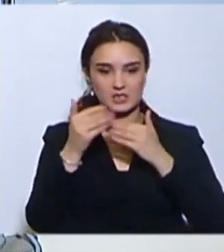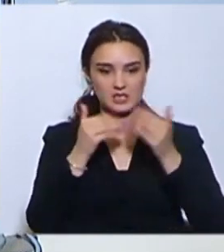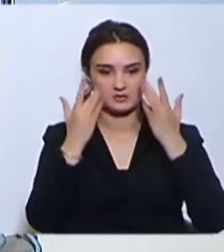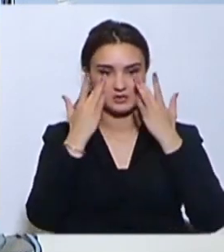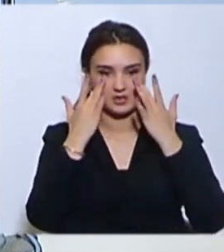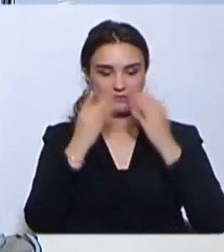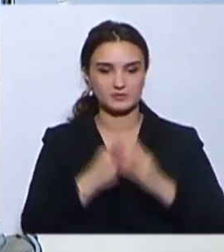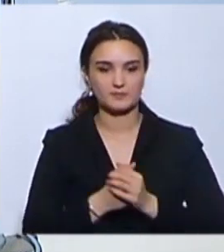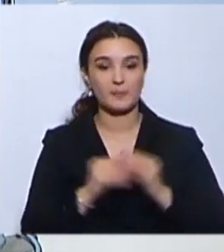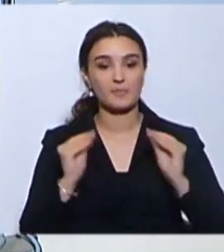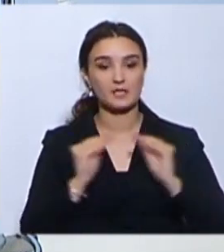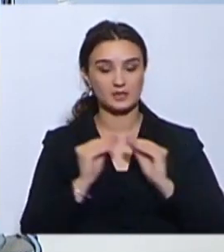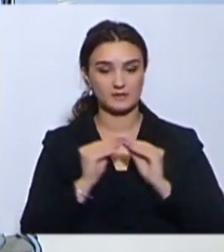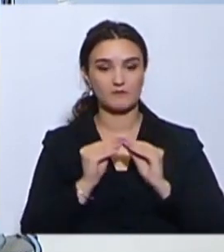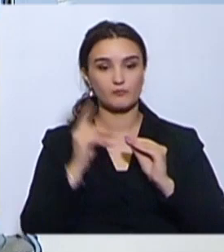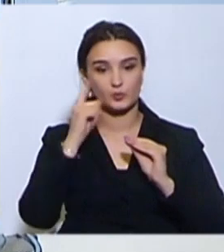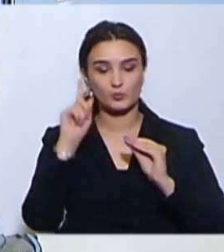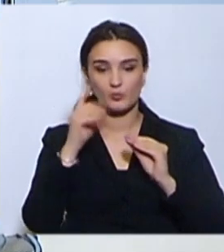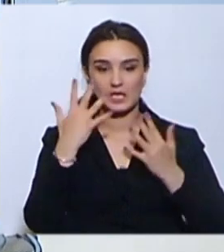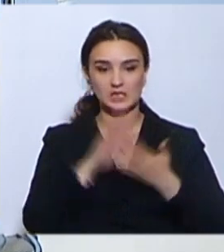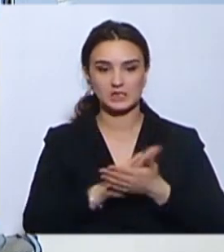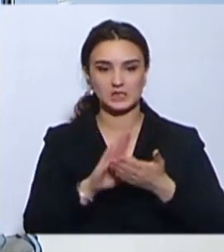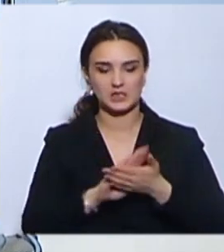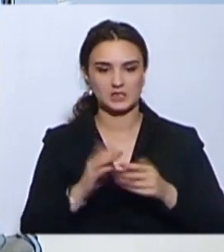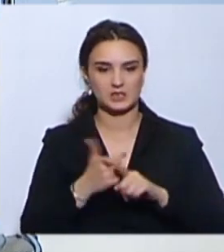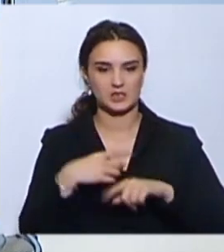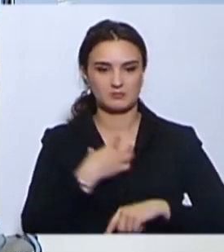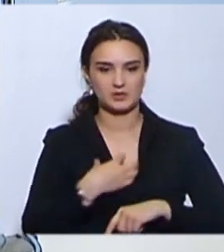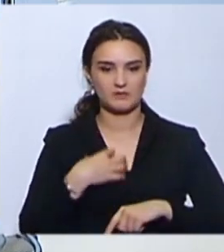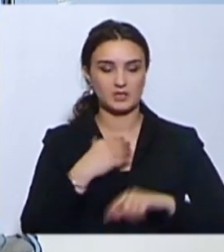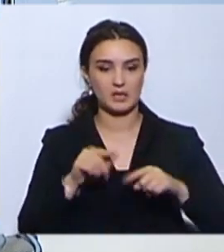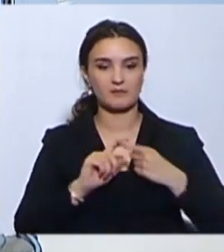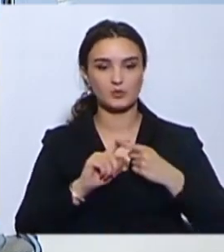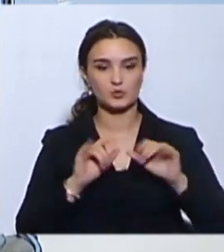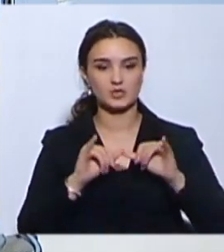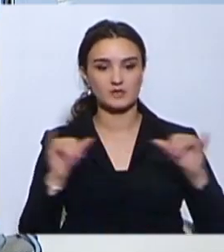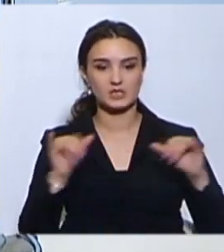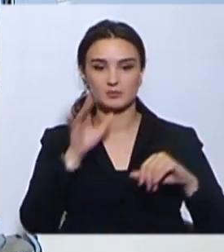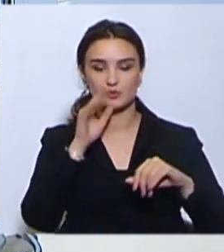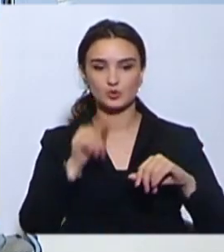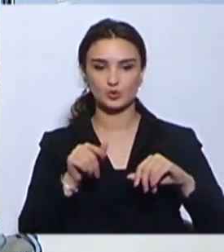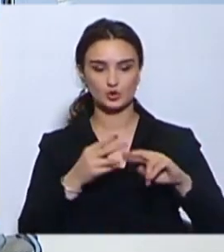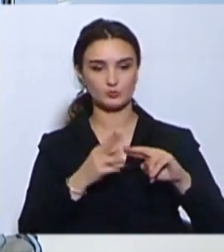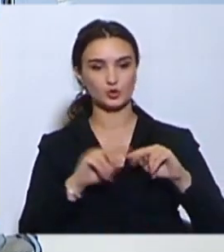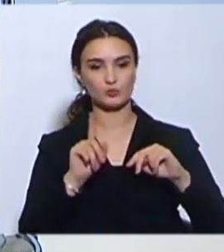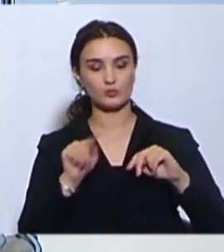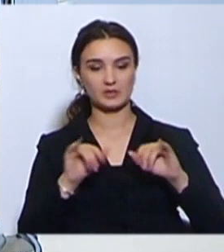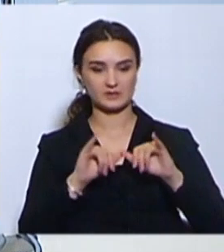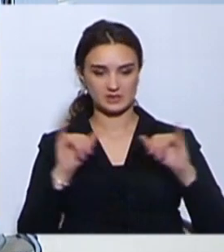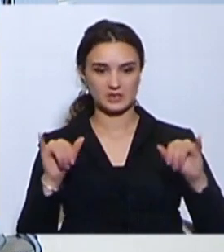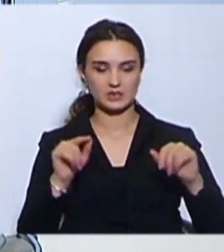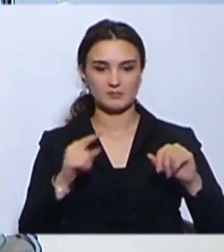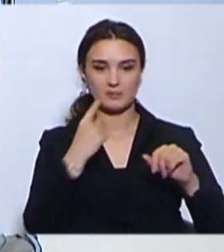კიდებს. ანუ მივდივართ ისე ვიქამდე, რომ ხელის ჰიგიენა არის მთავარი ამ ვირუსის გავრცელების დროს, რადგან იგი